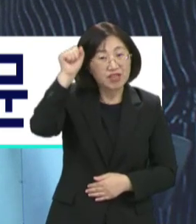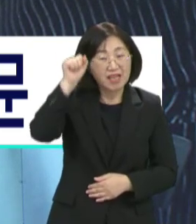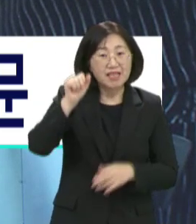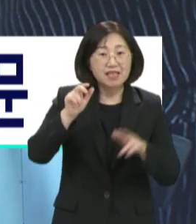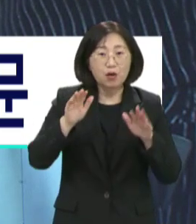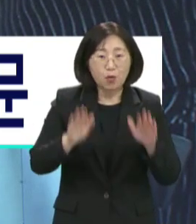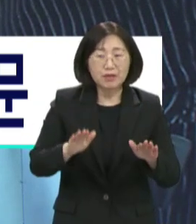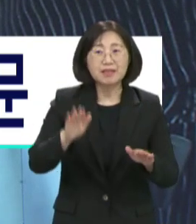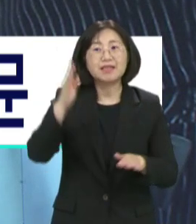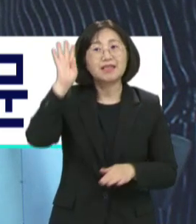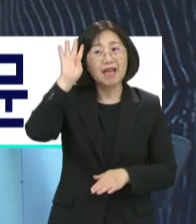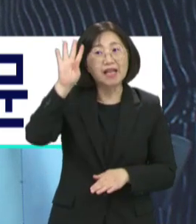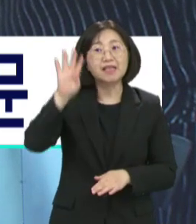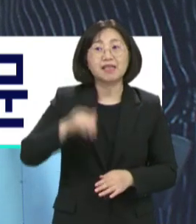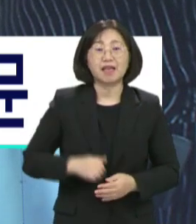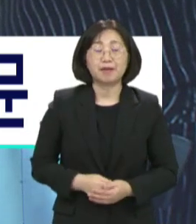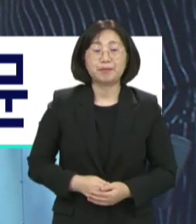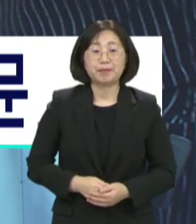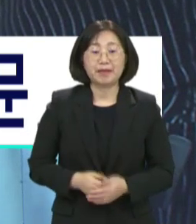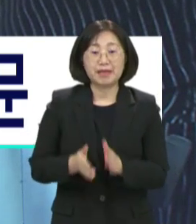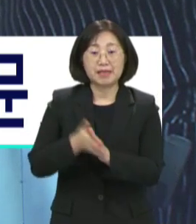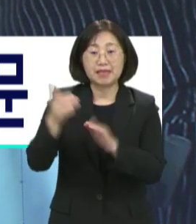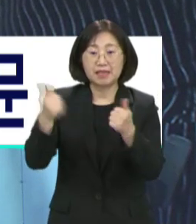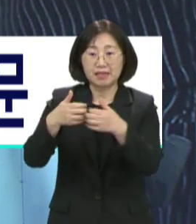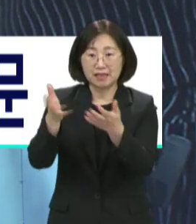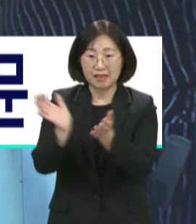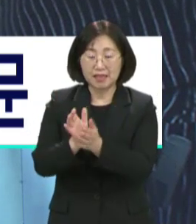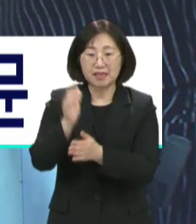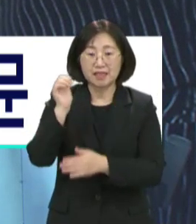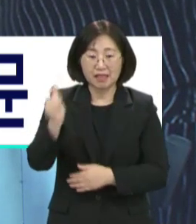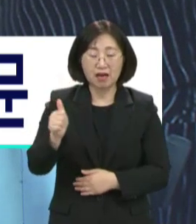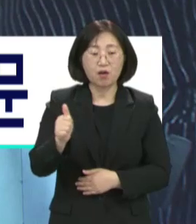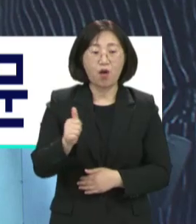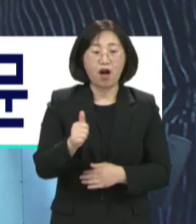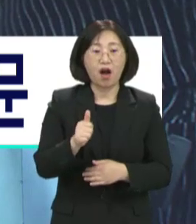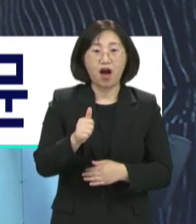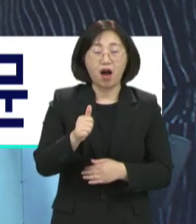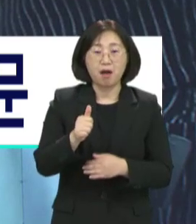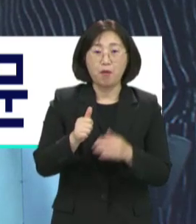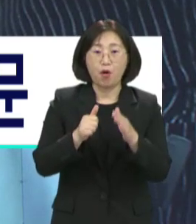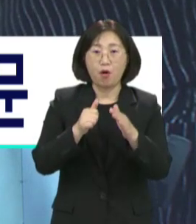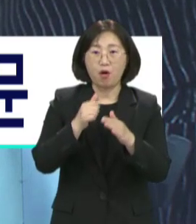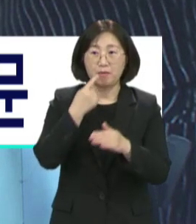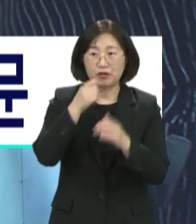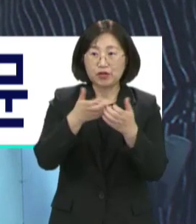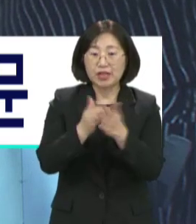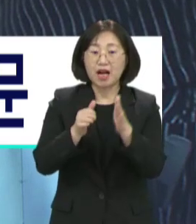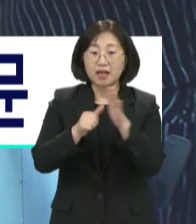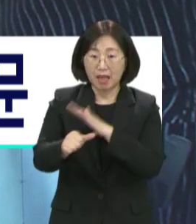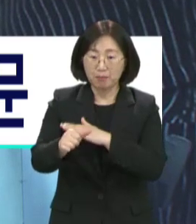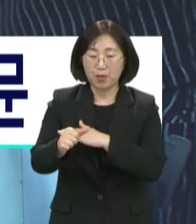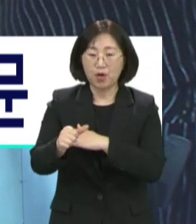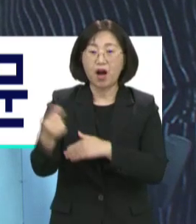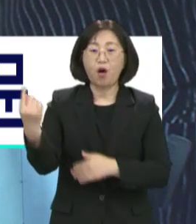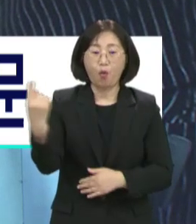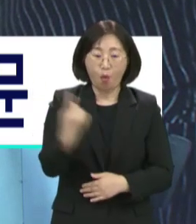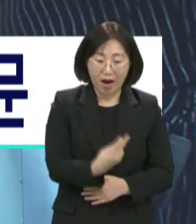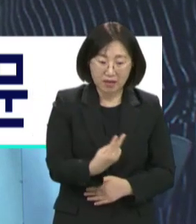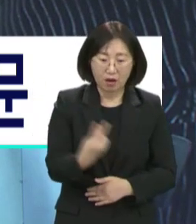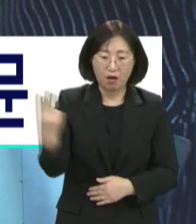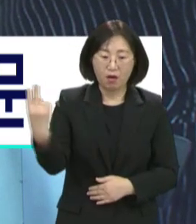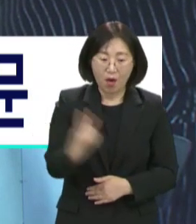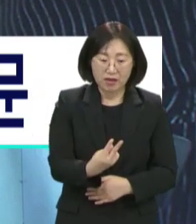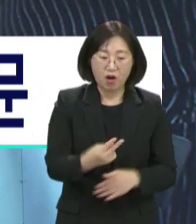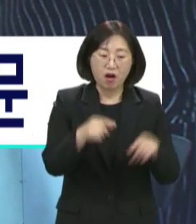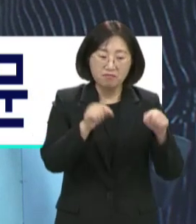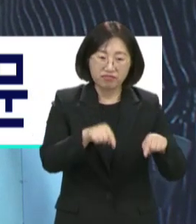사흘째에 접어들었습니다. 시의회 의장과 시의회 민주당 원내대표가 처음으로 농성장을 찾아 대화에 나섰지만 서로의